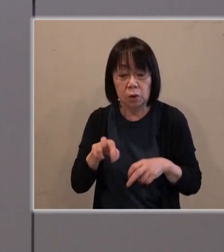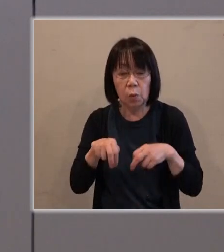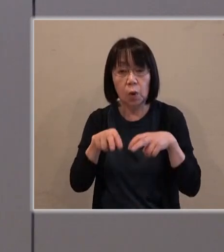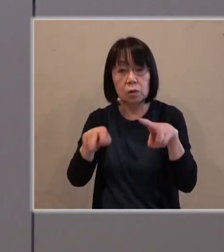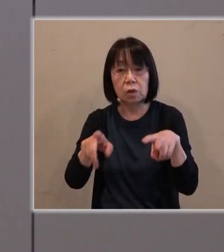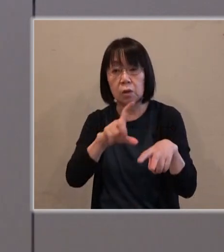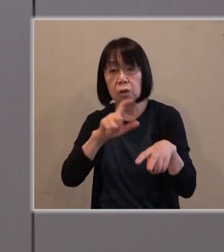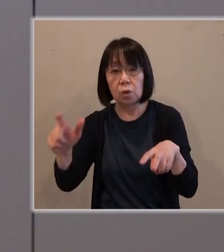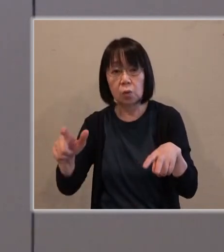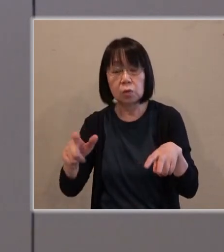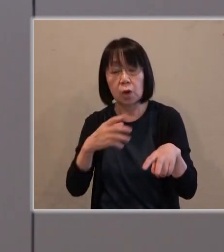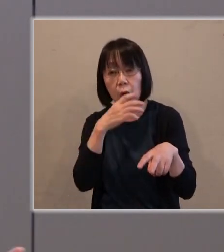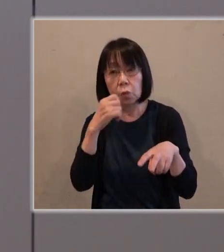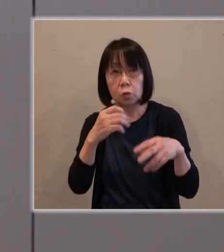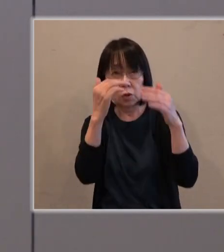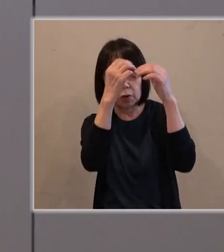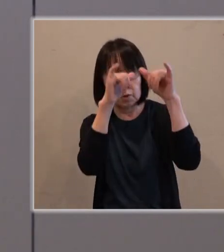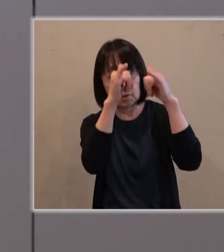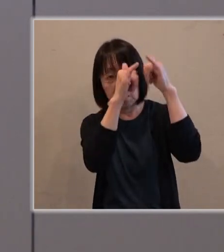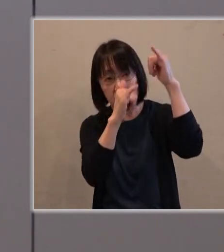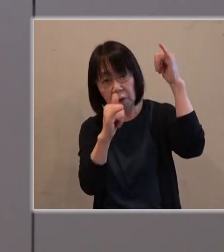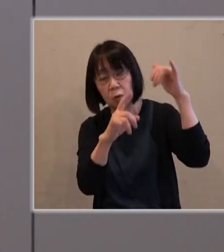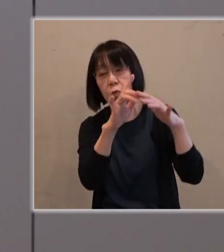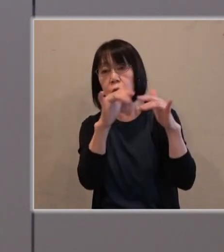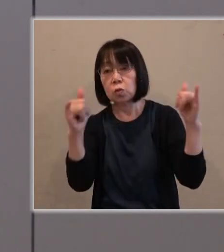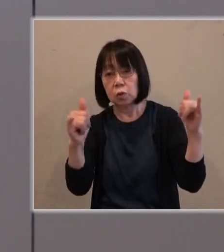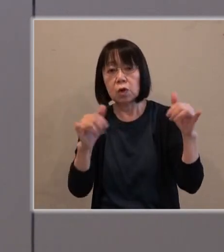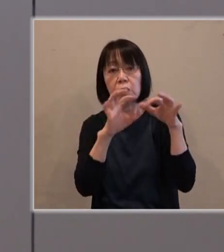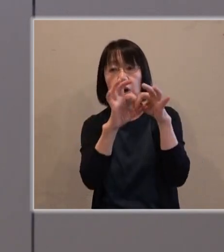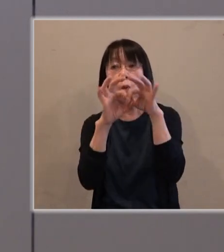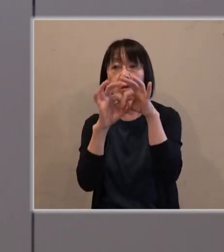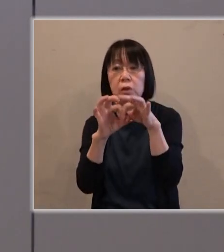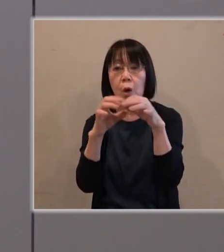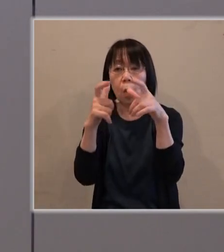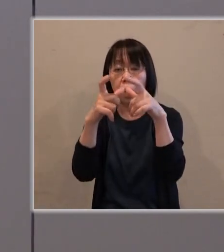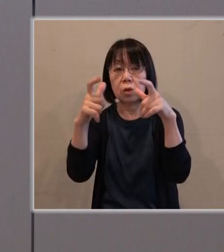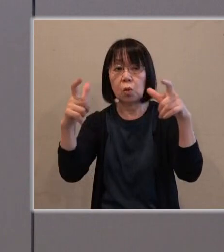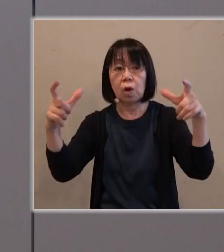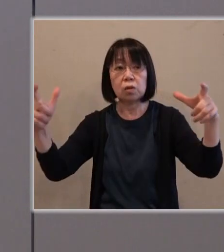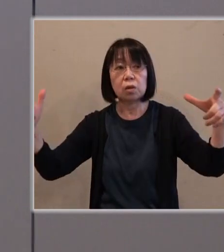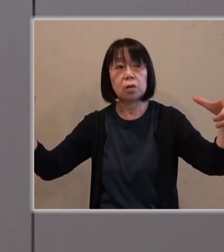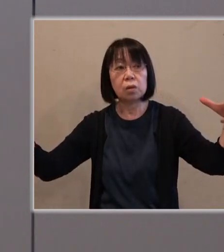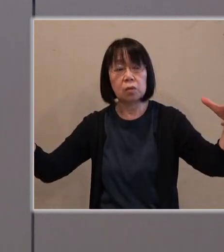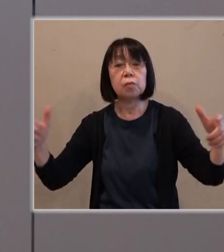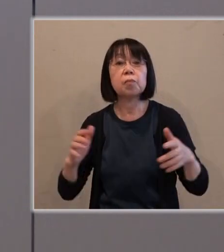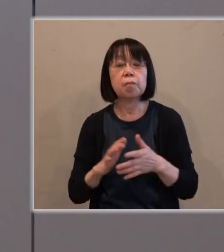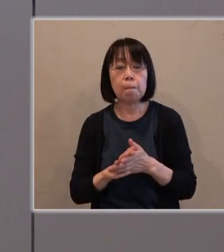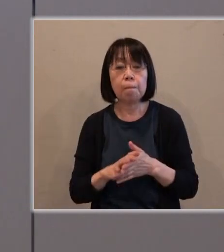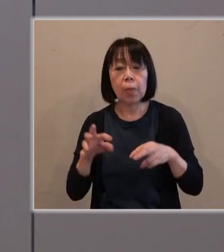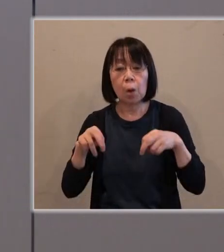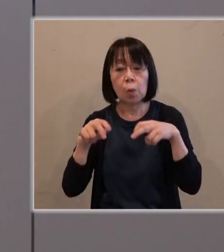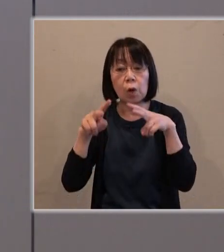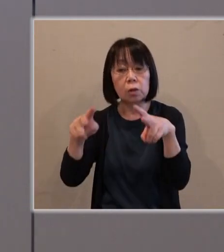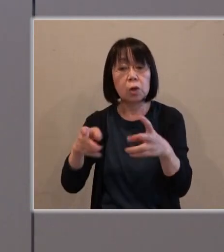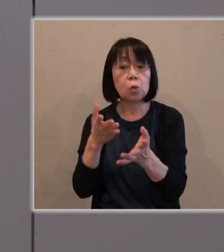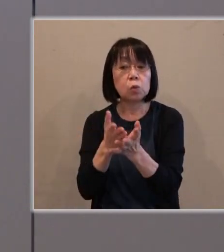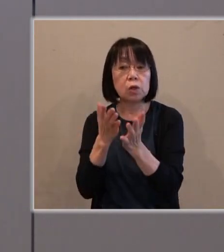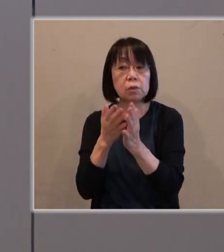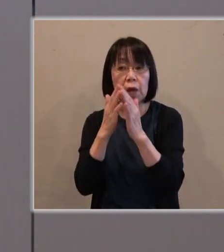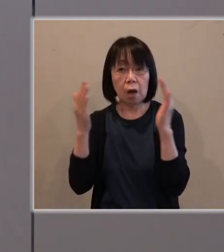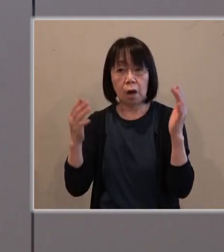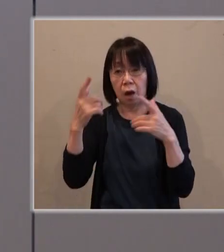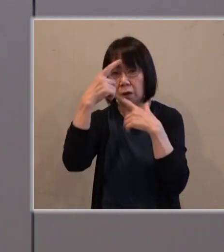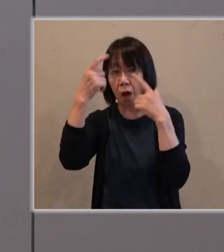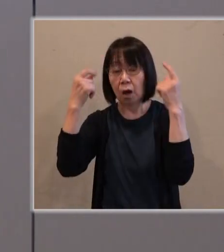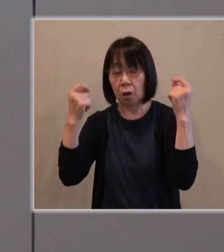たちと関わって、そこから輪が広がってっていう感じになったので、そういうボランティアの説明会が大学で行われたっていうのは